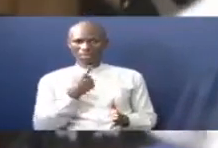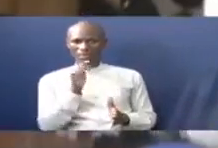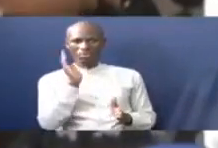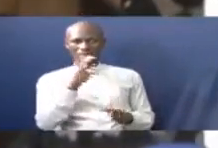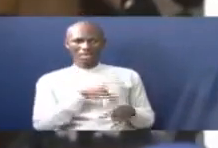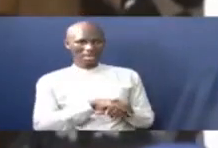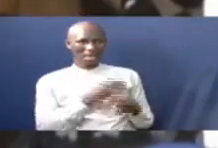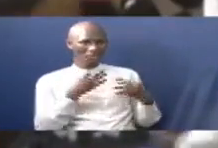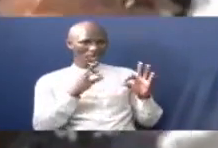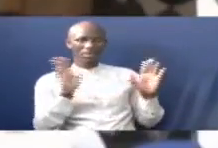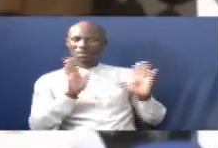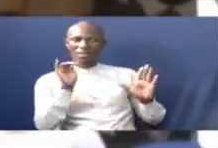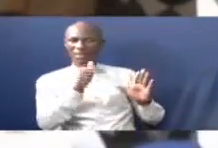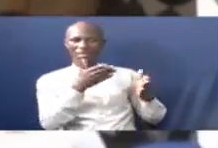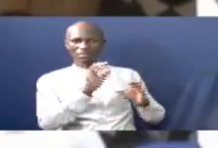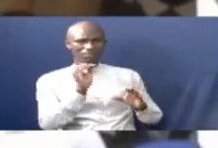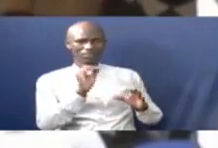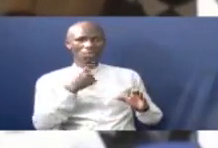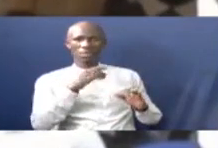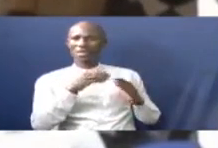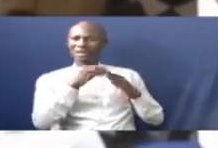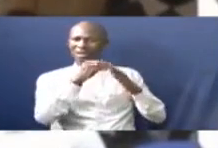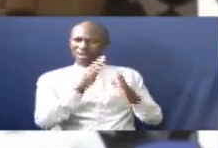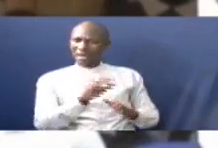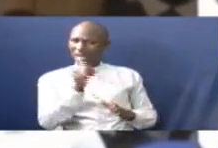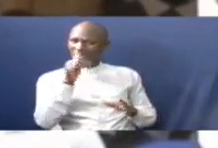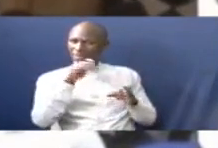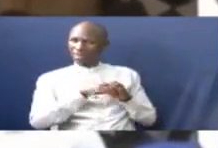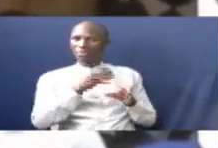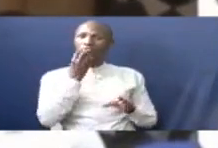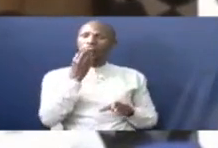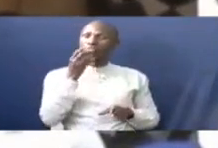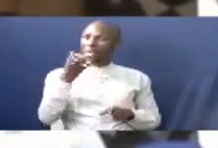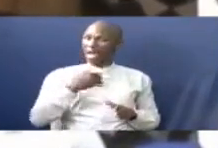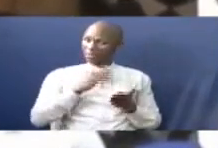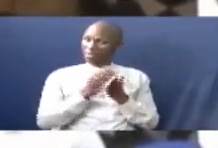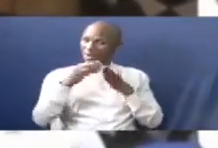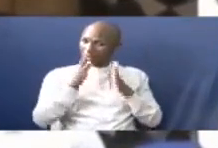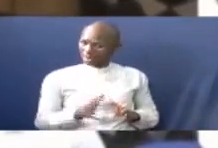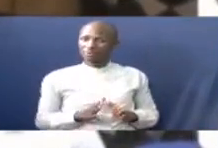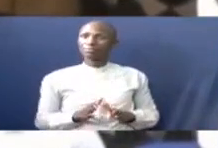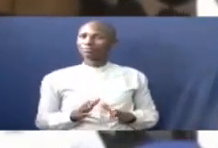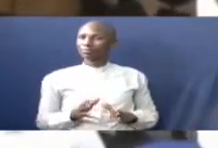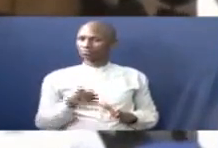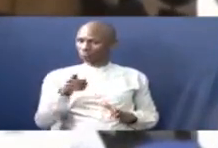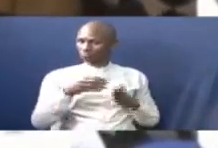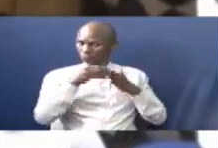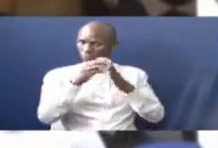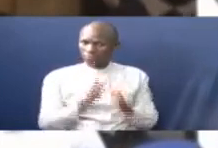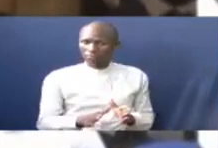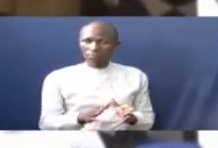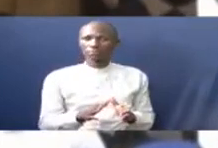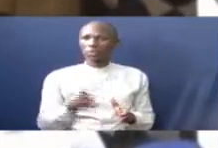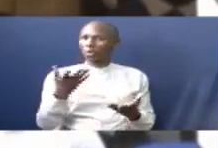bure, hii hakuna. Na tuna viongozi wengine katika ODM. Ukiwa kiongozi